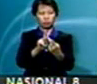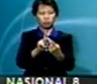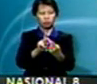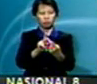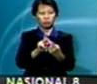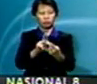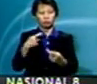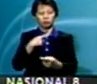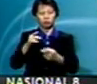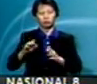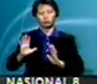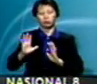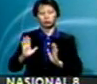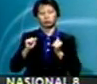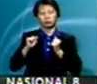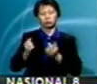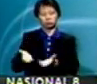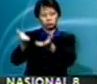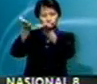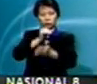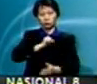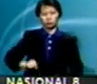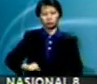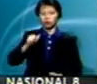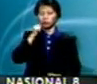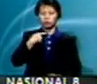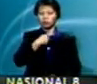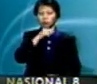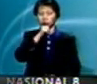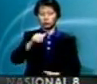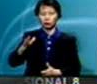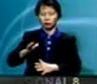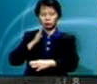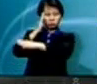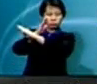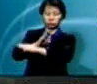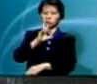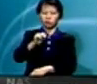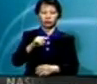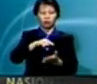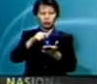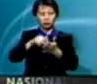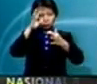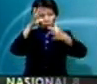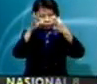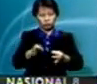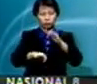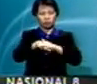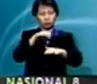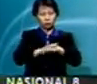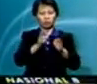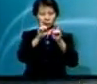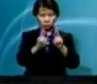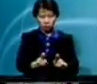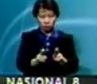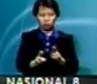daulat kepada Sultan, so kita tak ingkar, tapi inilah keputusan Pakatan Rakyat.